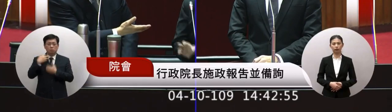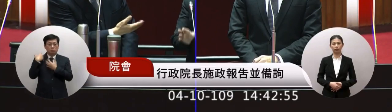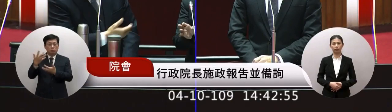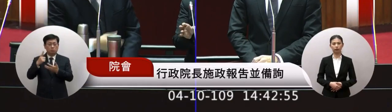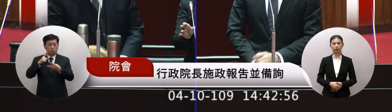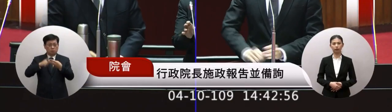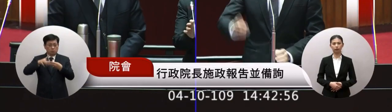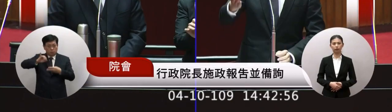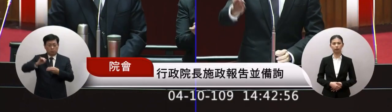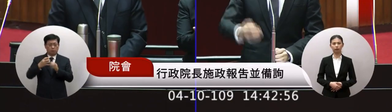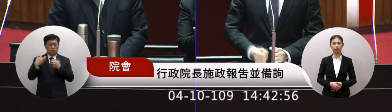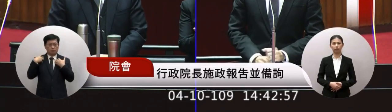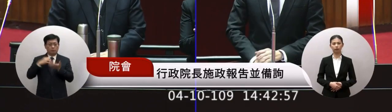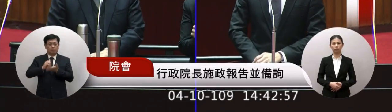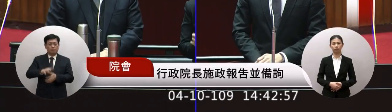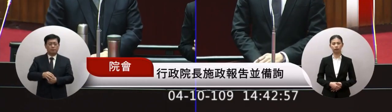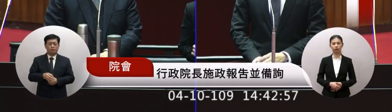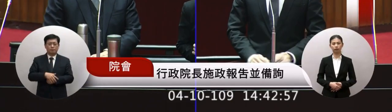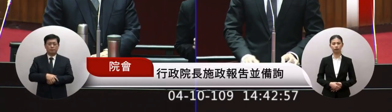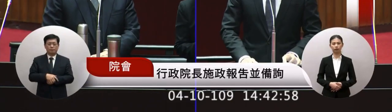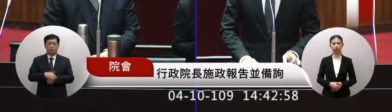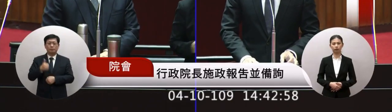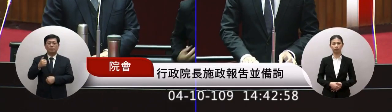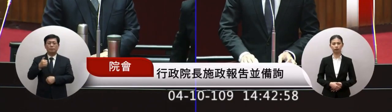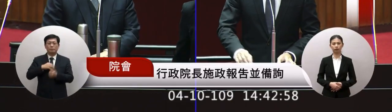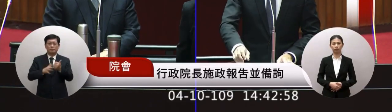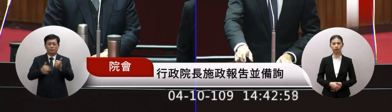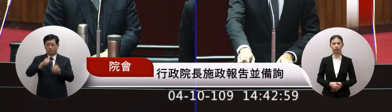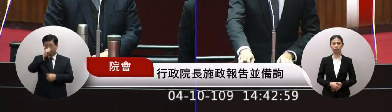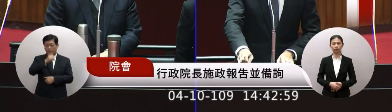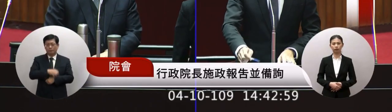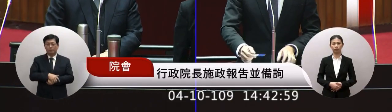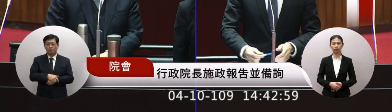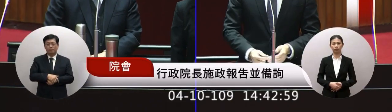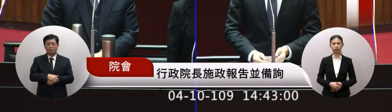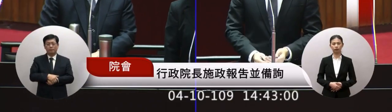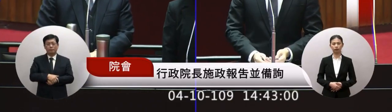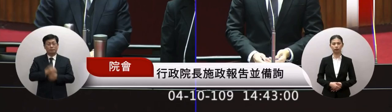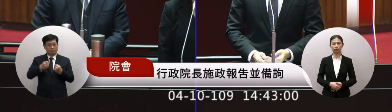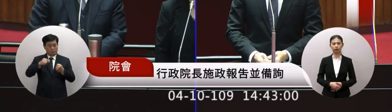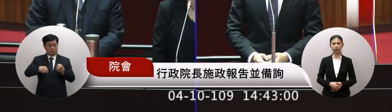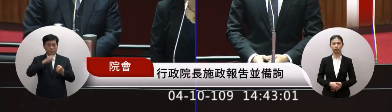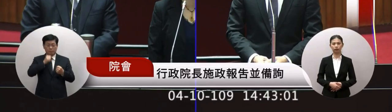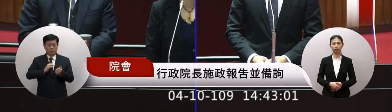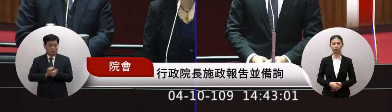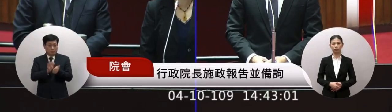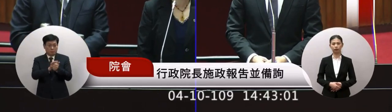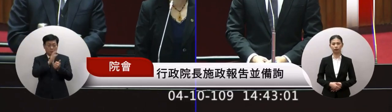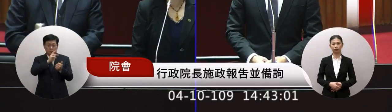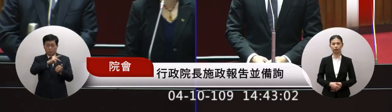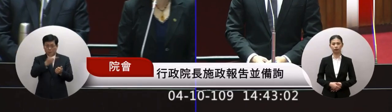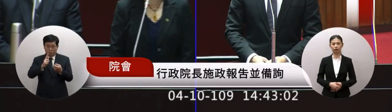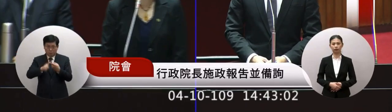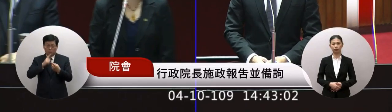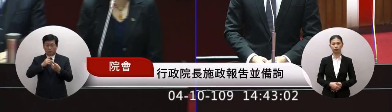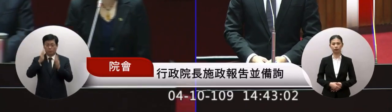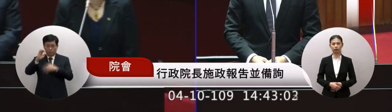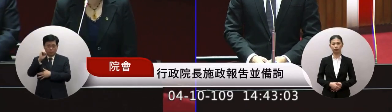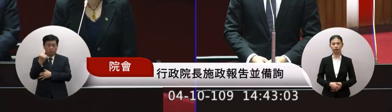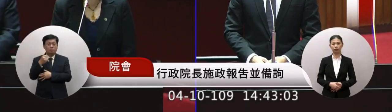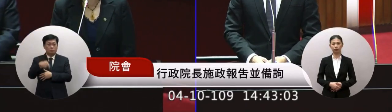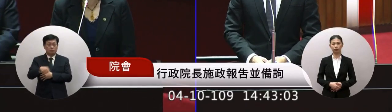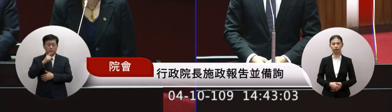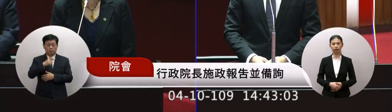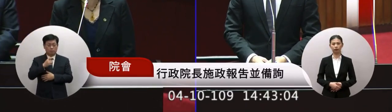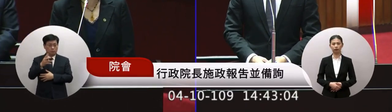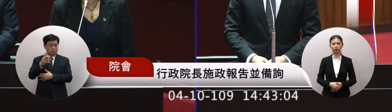意来给你报告一下？ 是。 多谢委员你好哈，第一即个邱专会，第二这即个政治暴